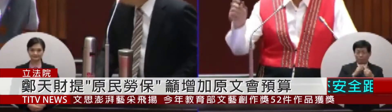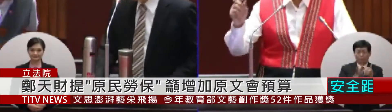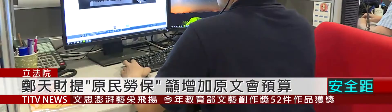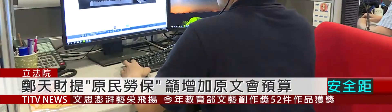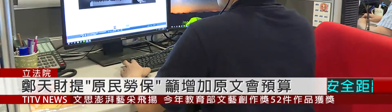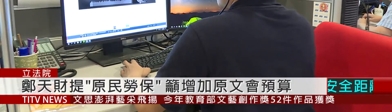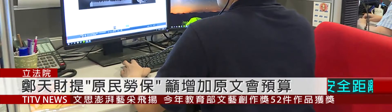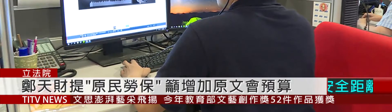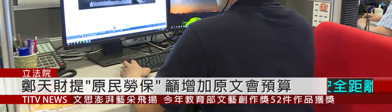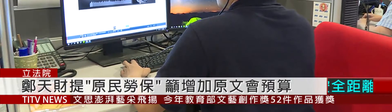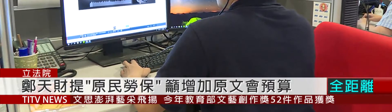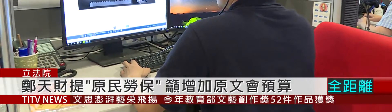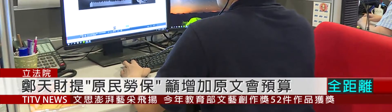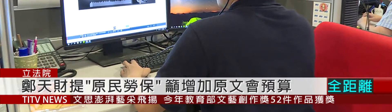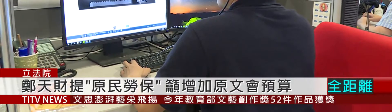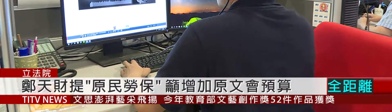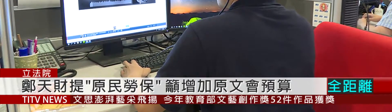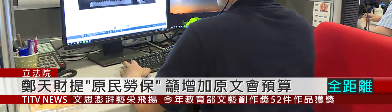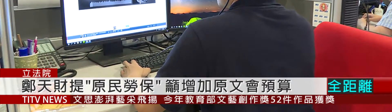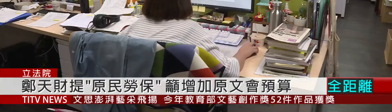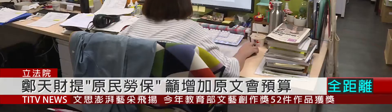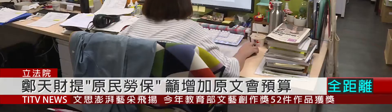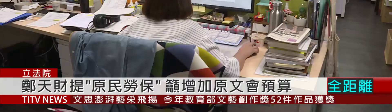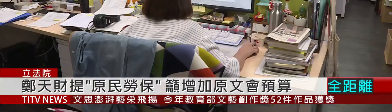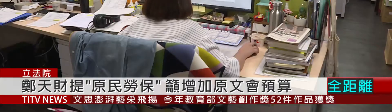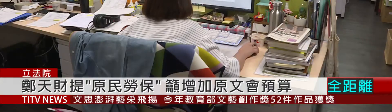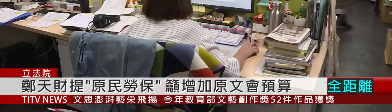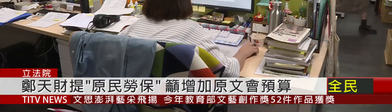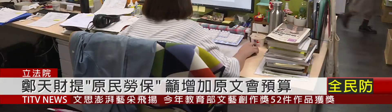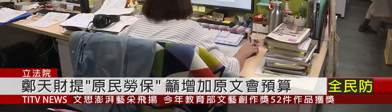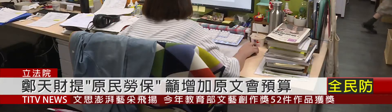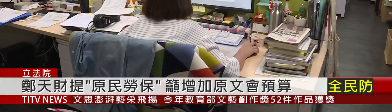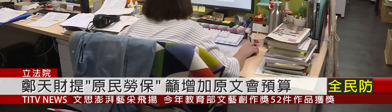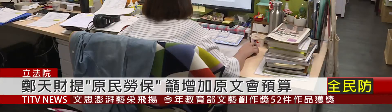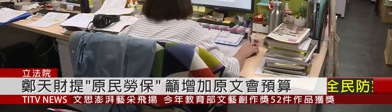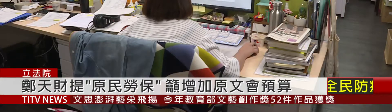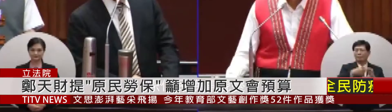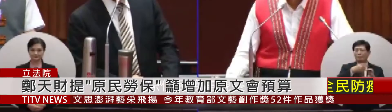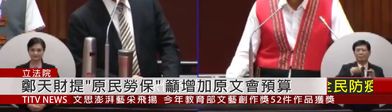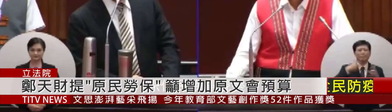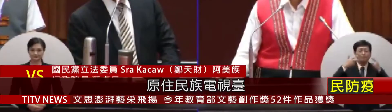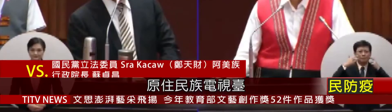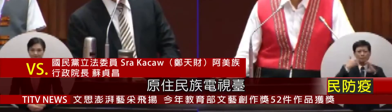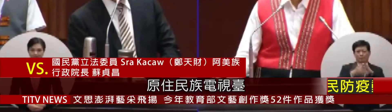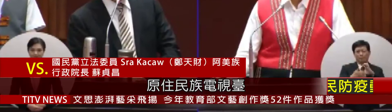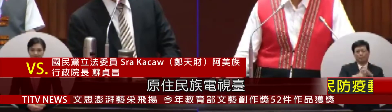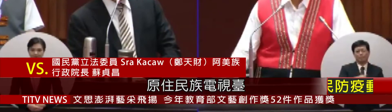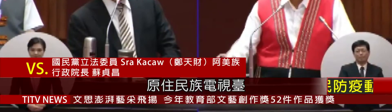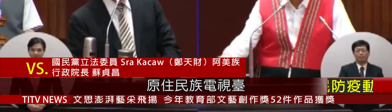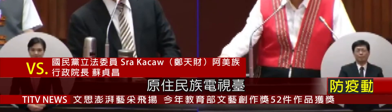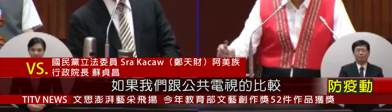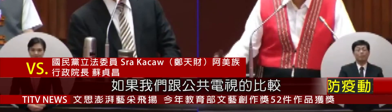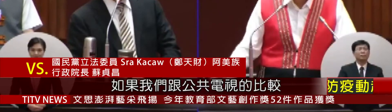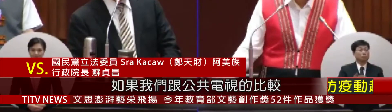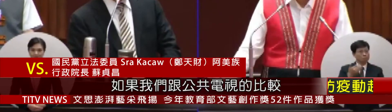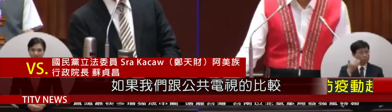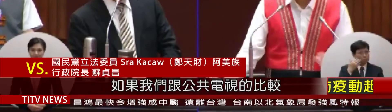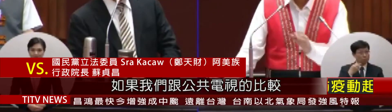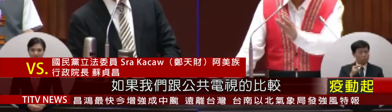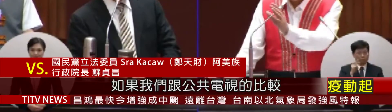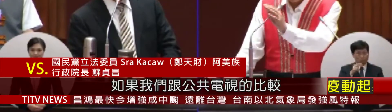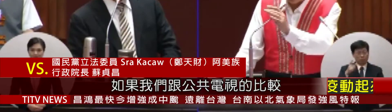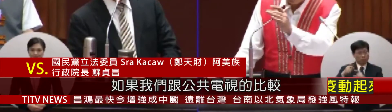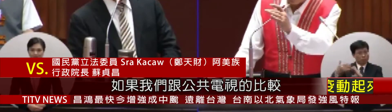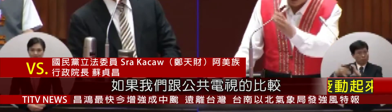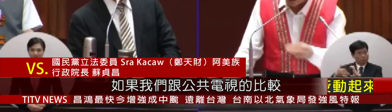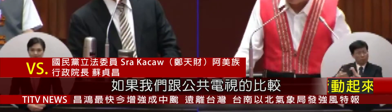核定原住民劳保补助要点，更提出增加原文会预算经费。 原住民族电视台，如果我们看跟